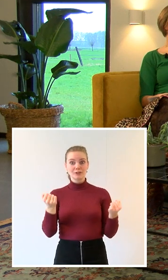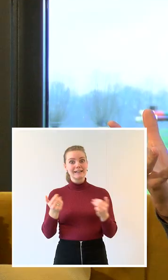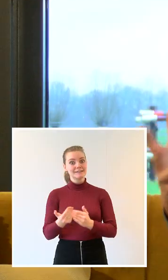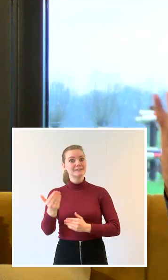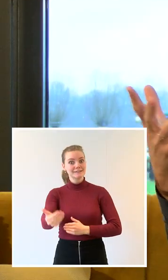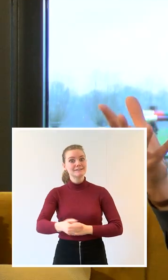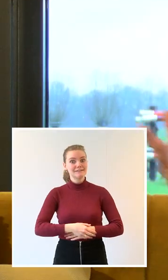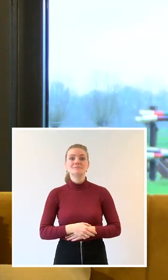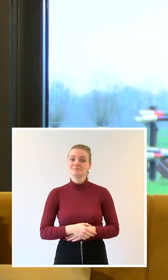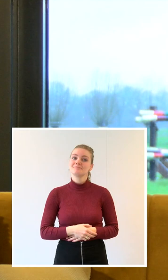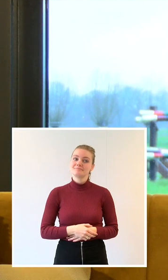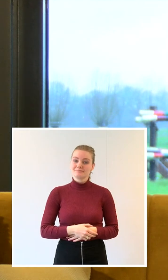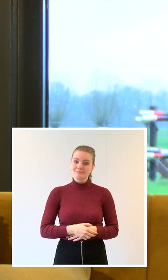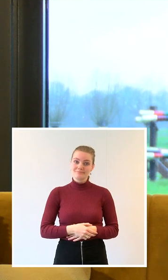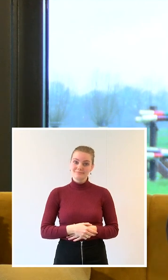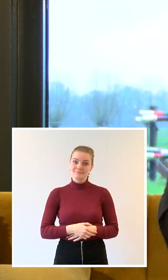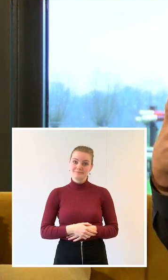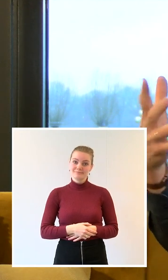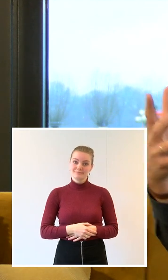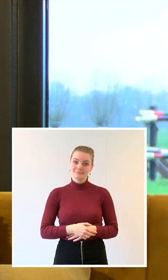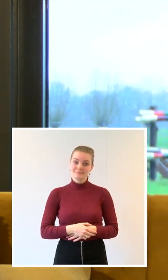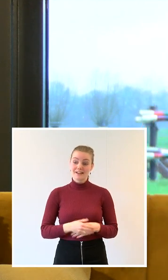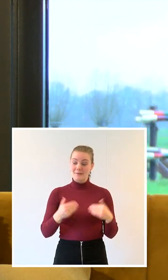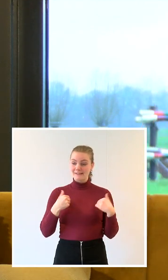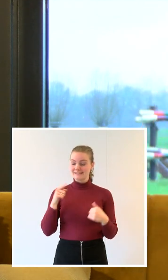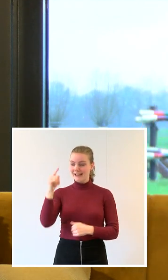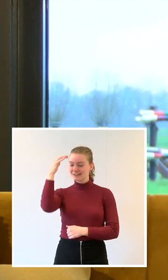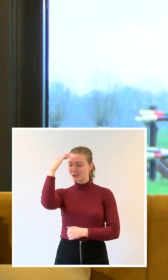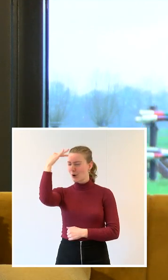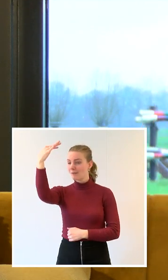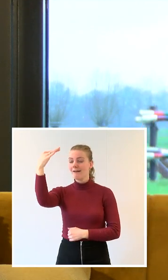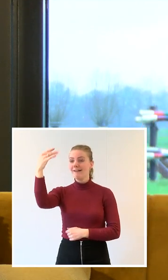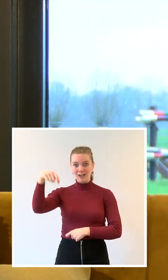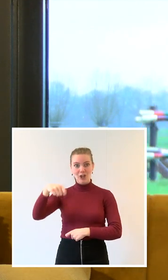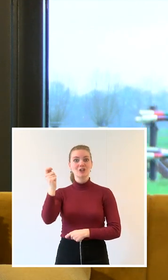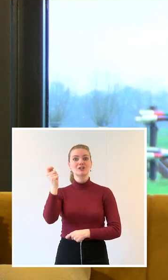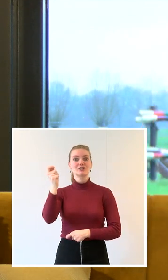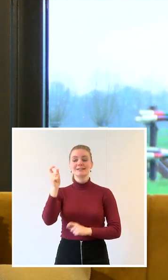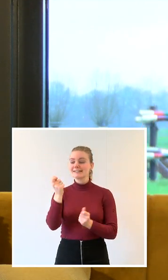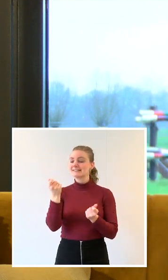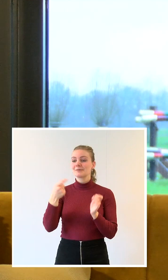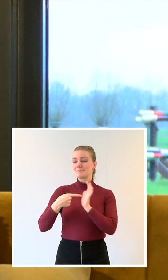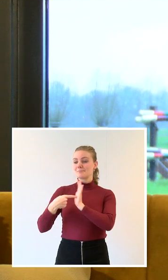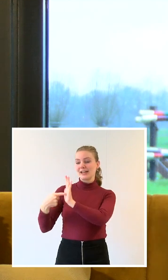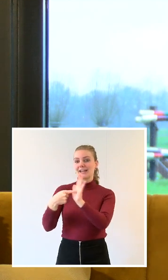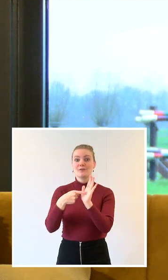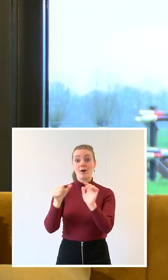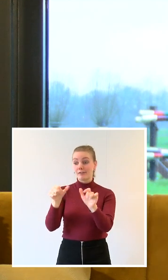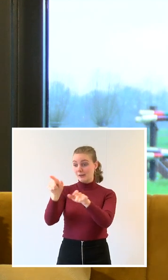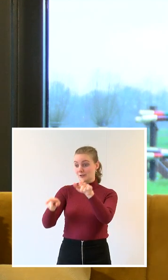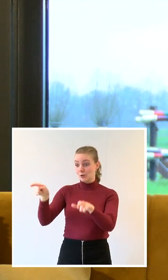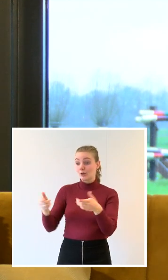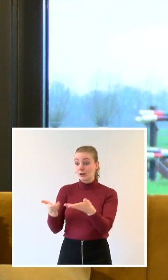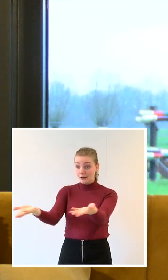En verwerkelijken mensen daar hun droom en kunnen ze daar iets betekenen voor anderen of voor